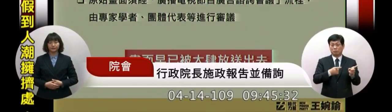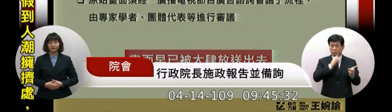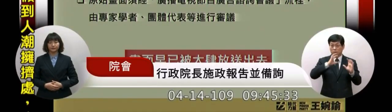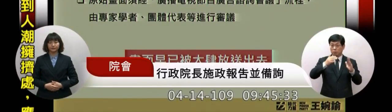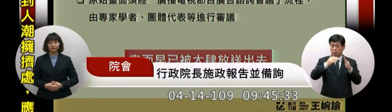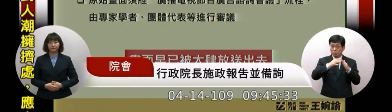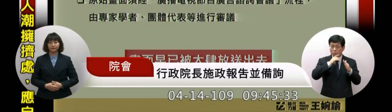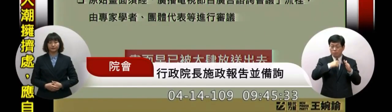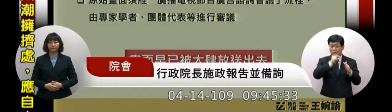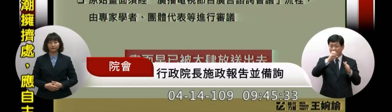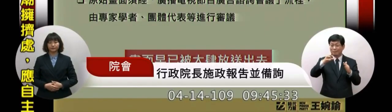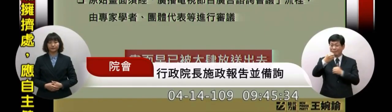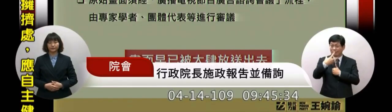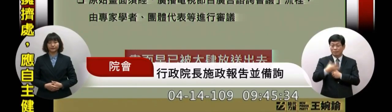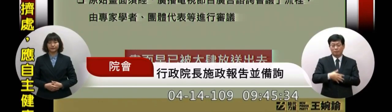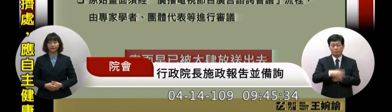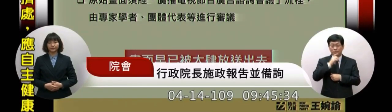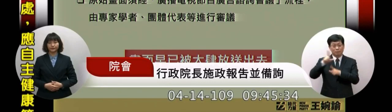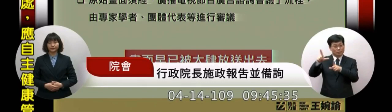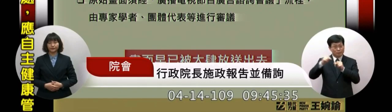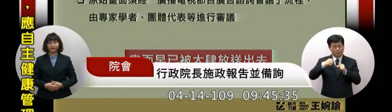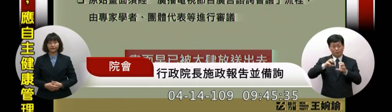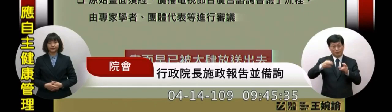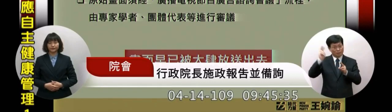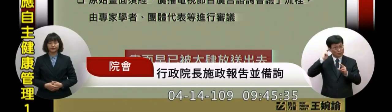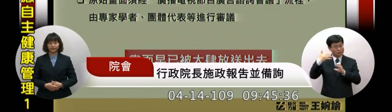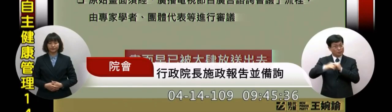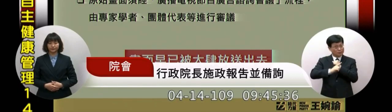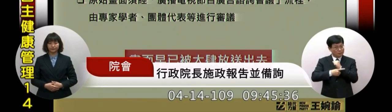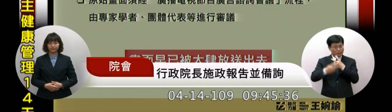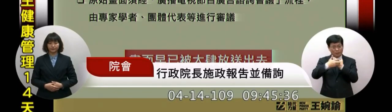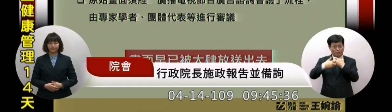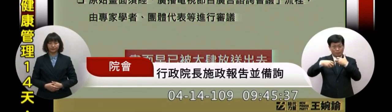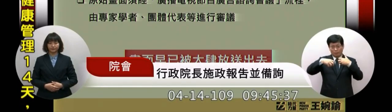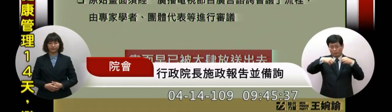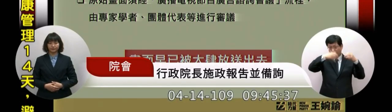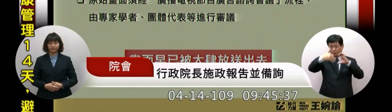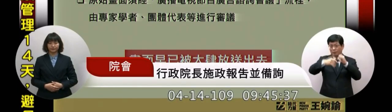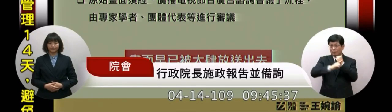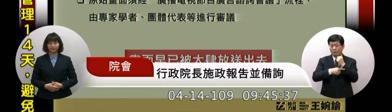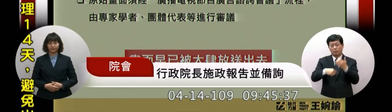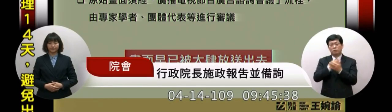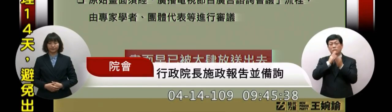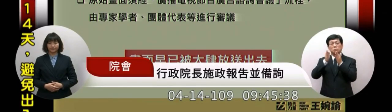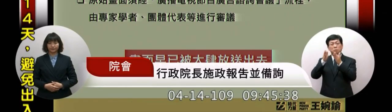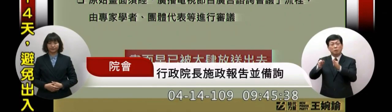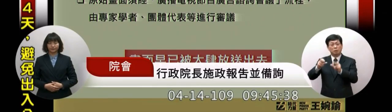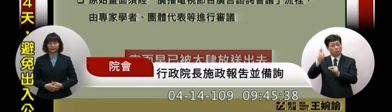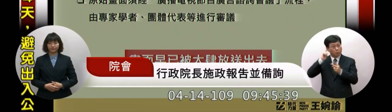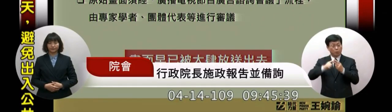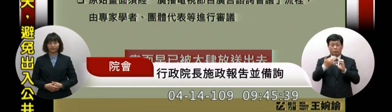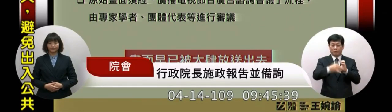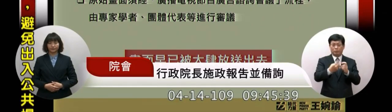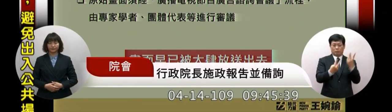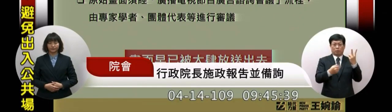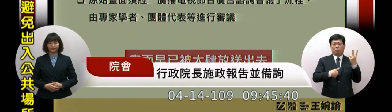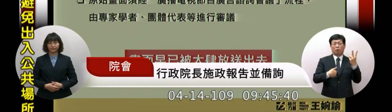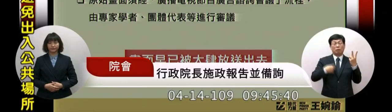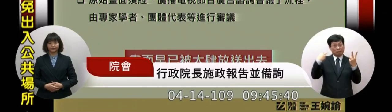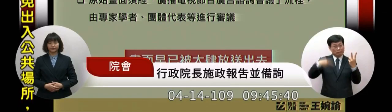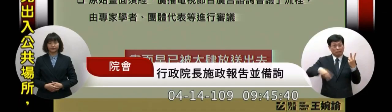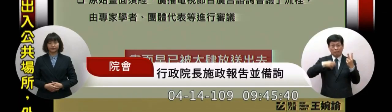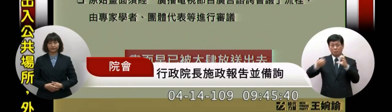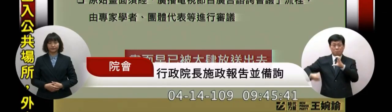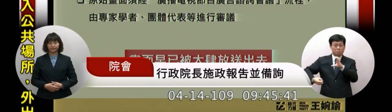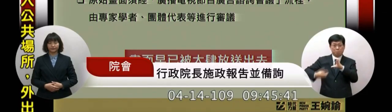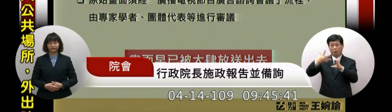国家通讯委员会的回应是说，依照广播电视法以及卫星电视广播法的权责，它只有处理广播电视的部分。而且这个画面是播